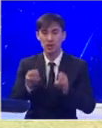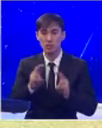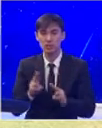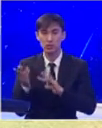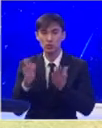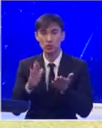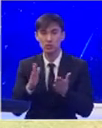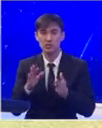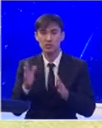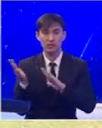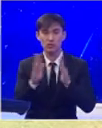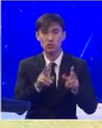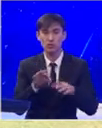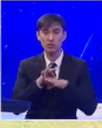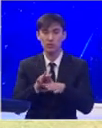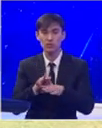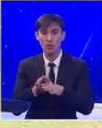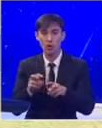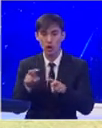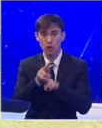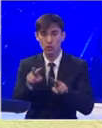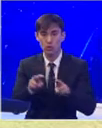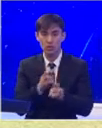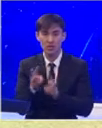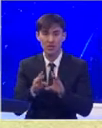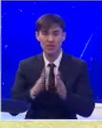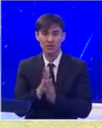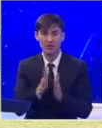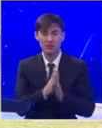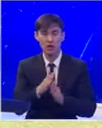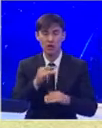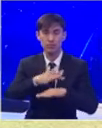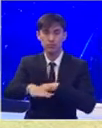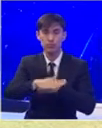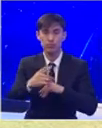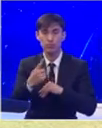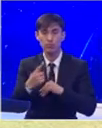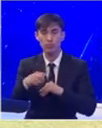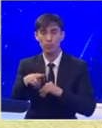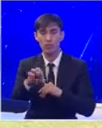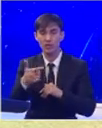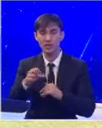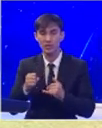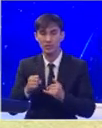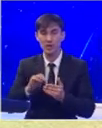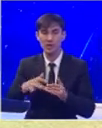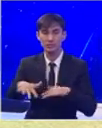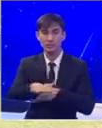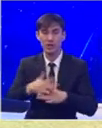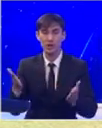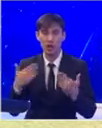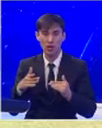проведено контрольное сжигание травы растительности на площади полгектара местах массового скопления отдыхающих